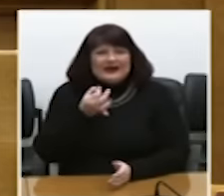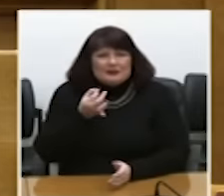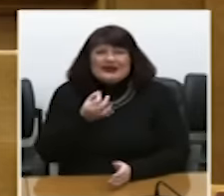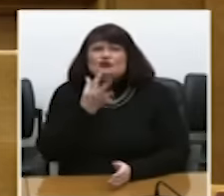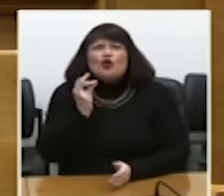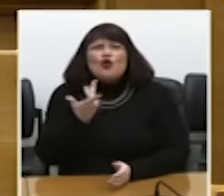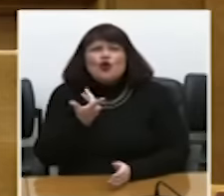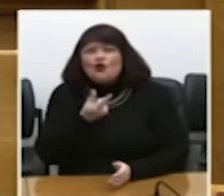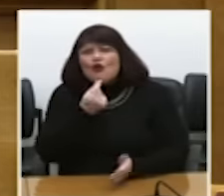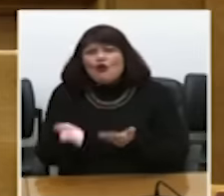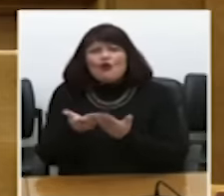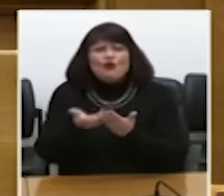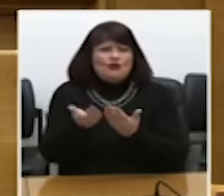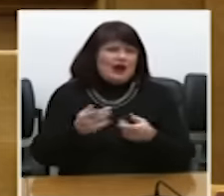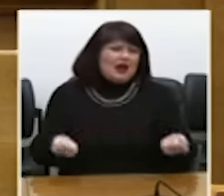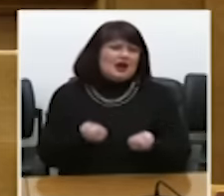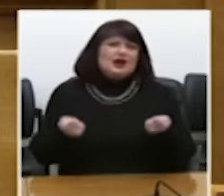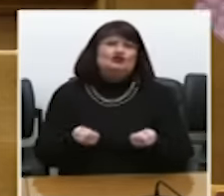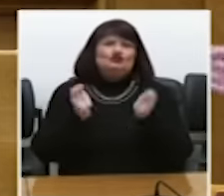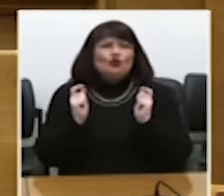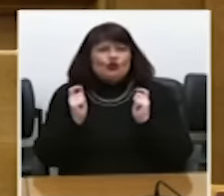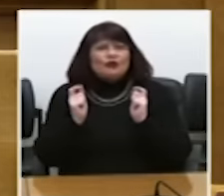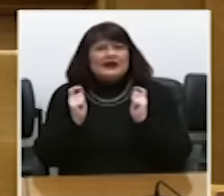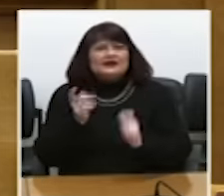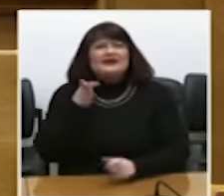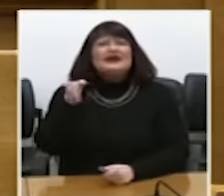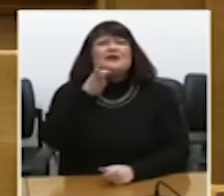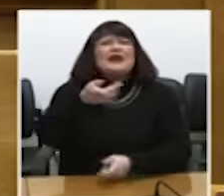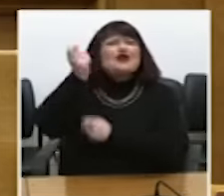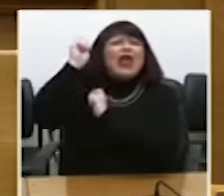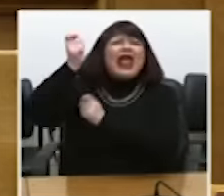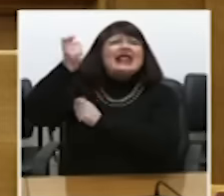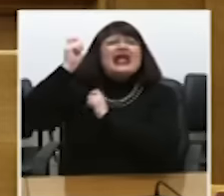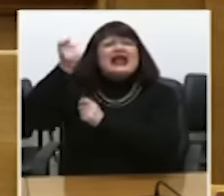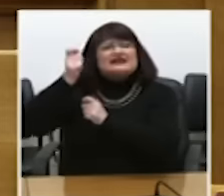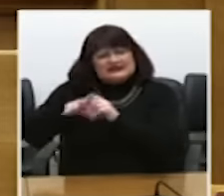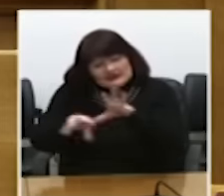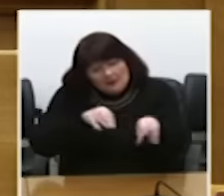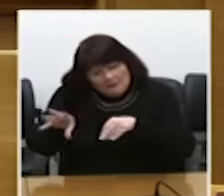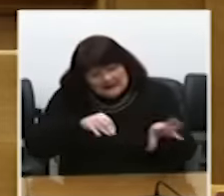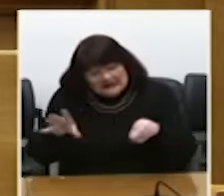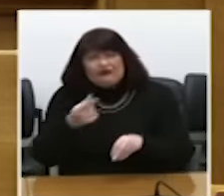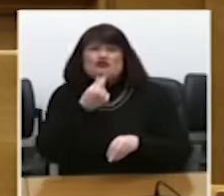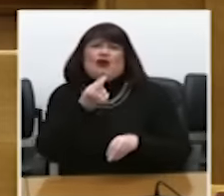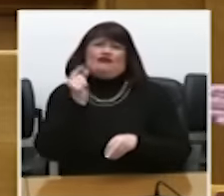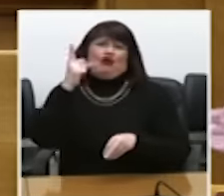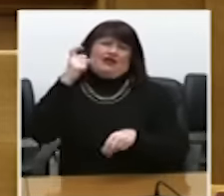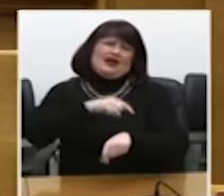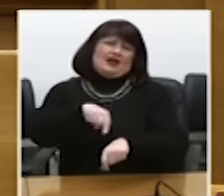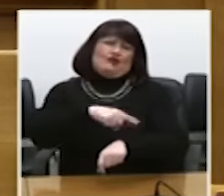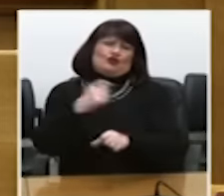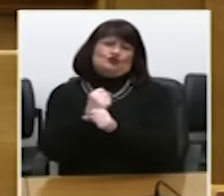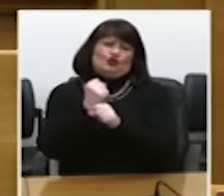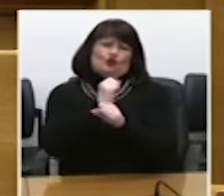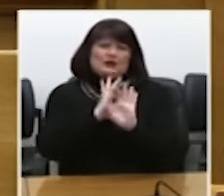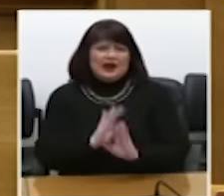τους εργαζόμενους να πηγαίνουν να μαζεύουν τις ελιές στο χωριό. Ούτε φυσικά είναι δικό σας